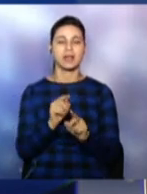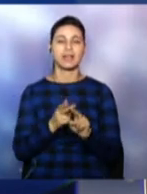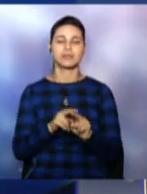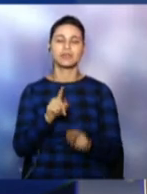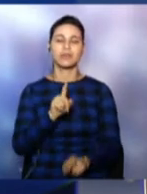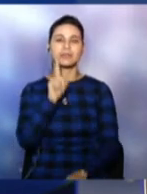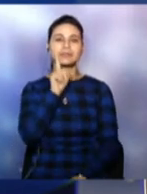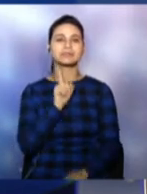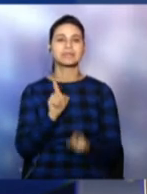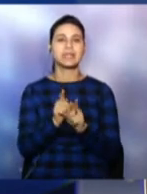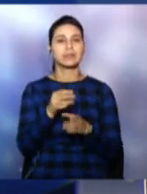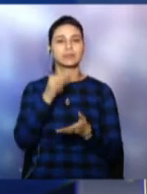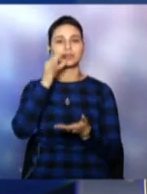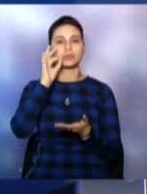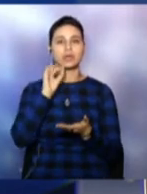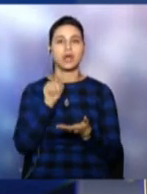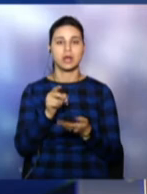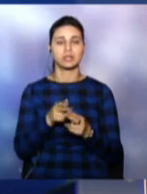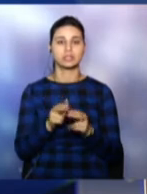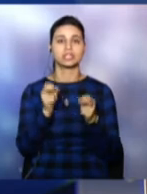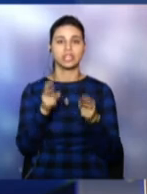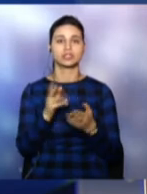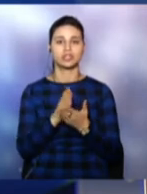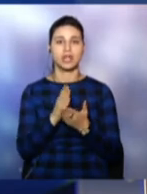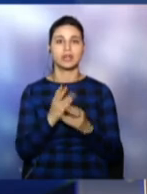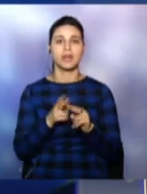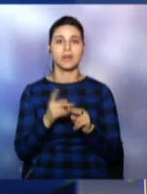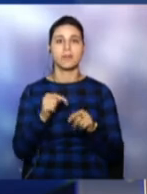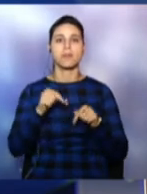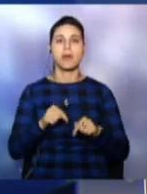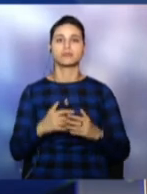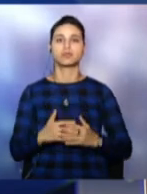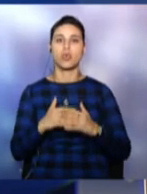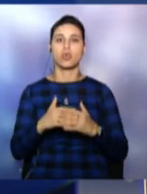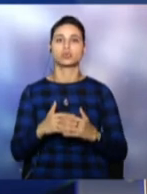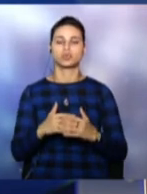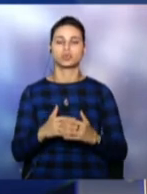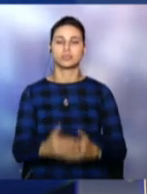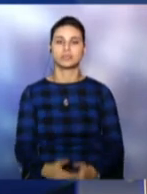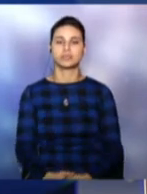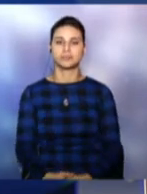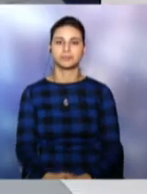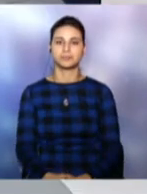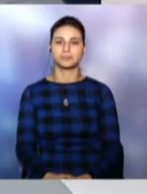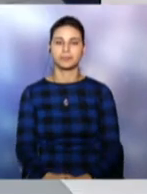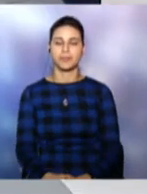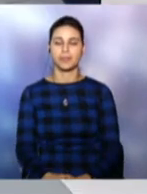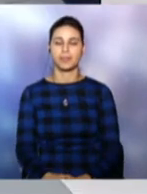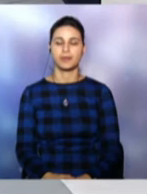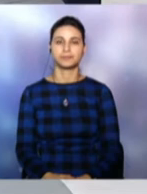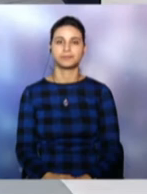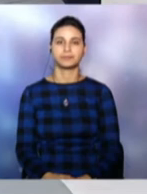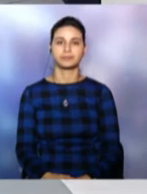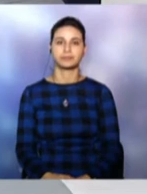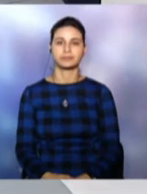მისთვის მნიშვნელოვანია. რამდენად სახიფათო შეიძლება იყოს ეს პროდუქტი ორსულისთვის და ნაყოფისთვის? რაც შეეხება